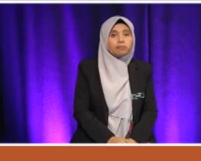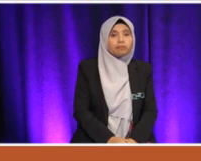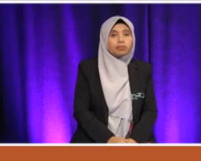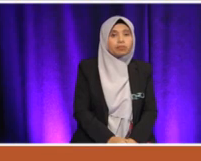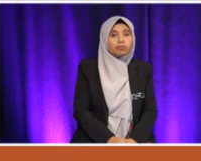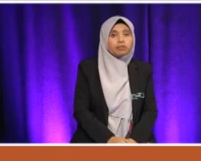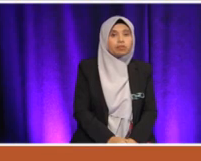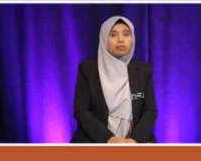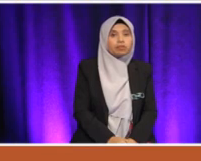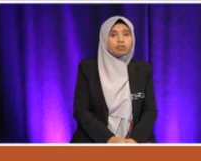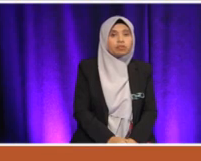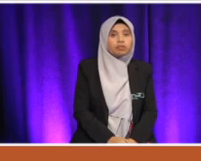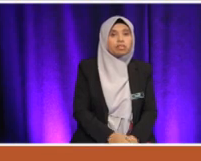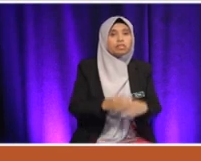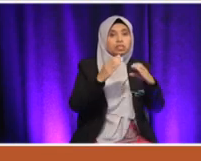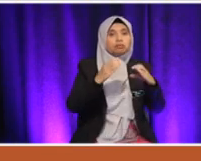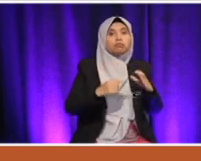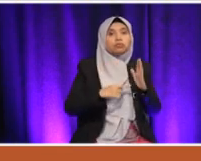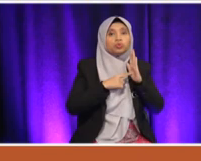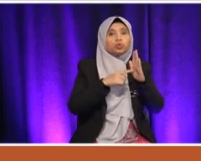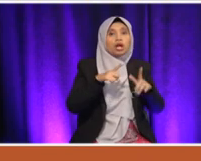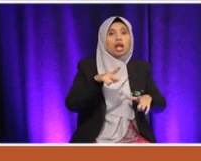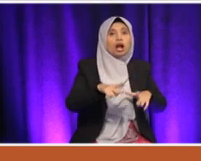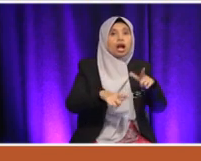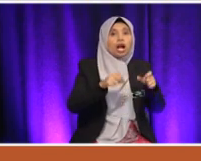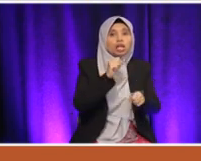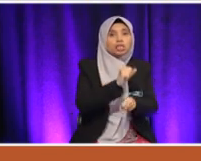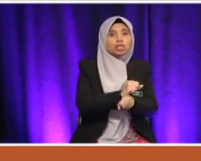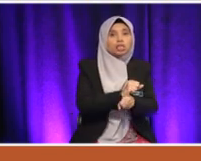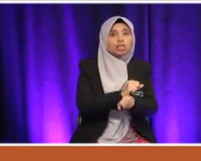menunjukkan angka kelinci melakukan